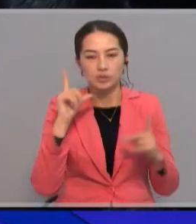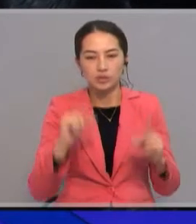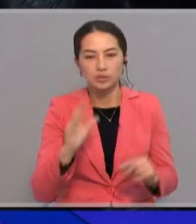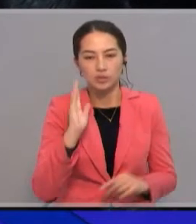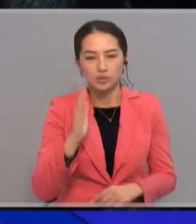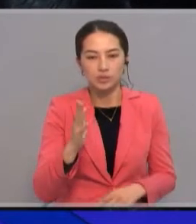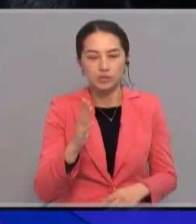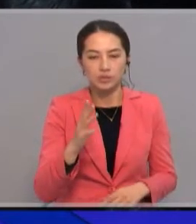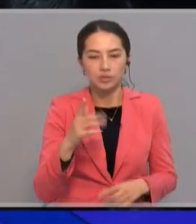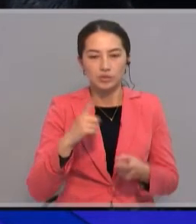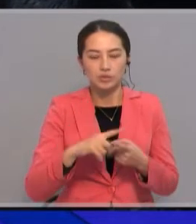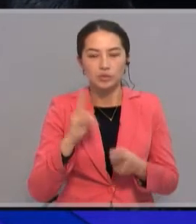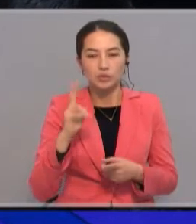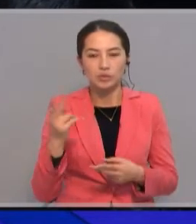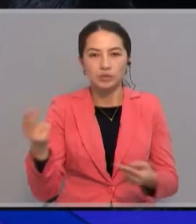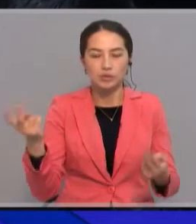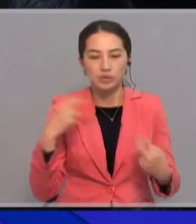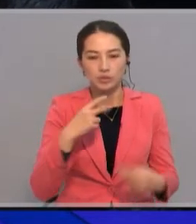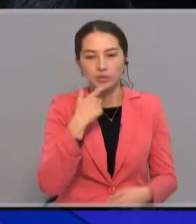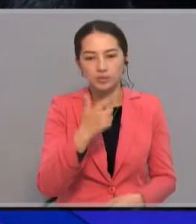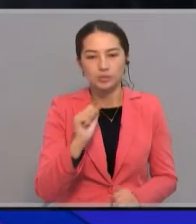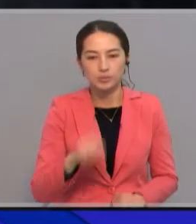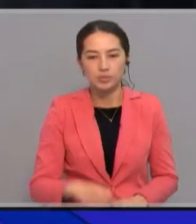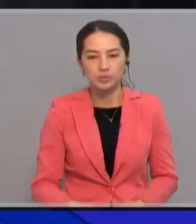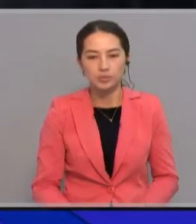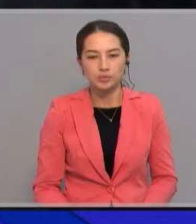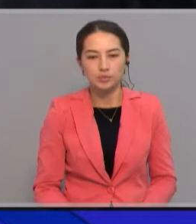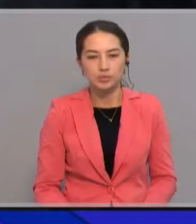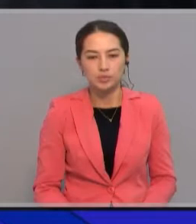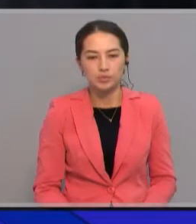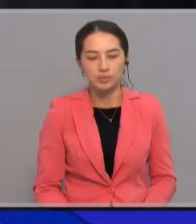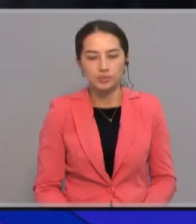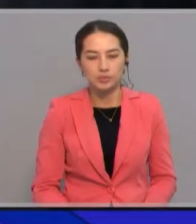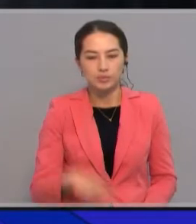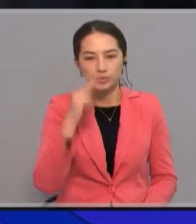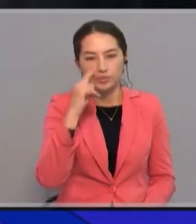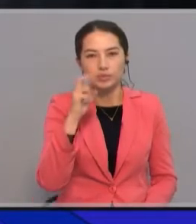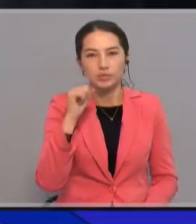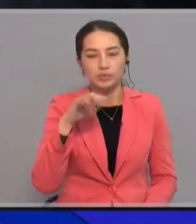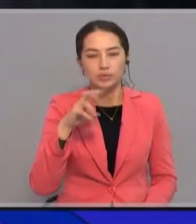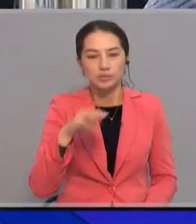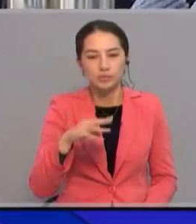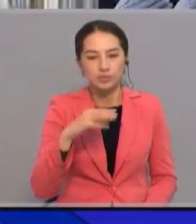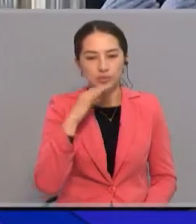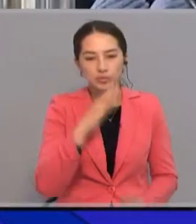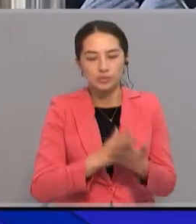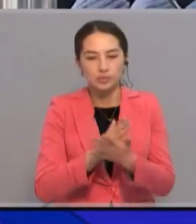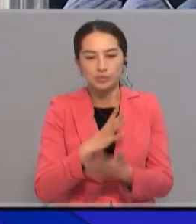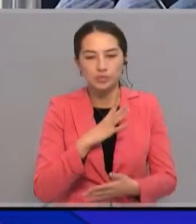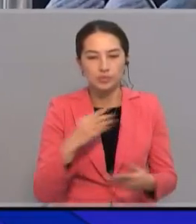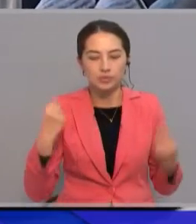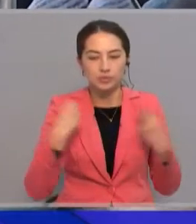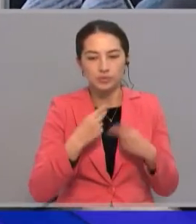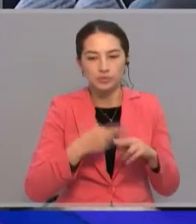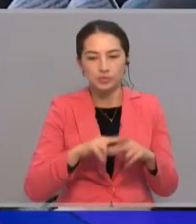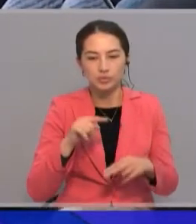жасамақпыз. Жәрменкеге келіп, тондарды көріңіздер. Шымкенттік Дәулет Әбілдаев көптен беріздеген осы